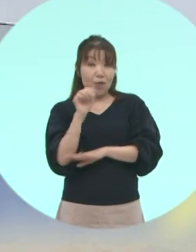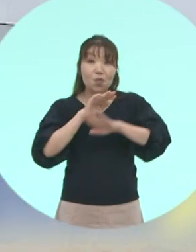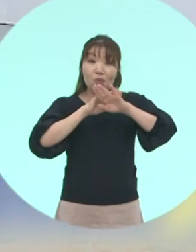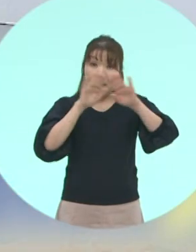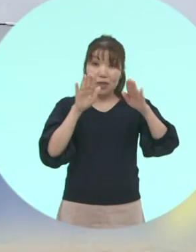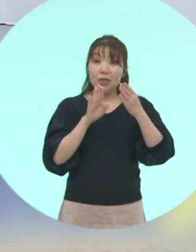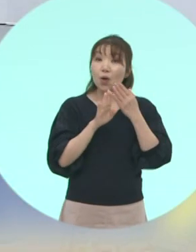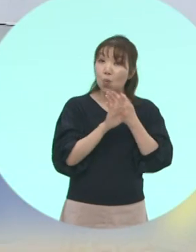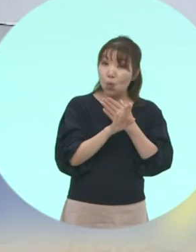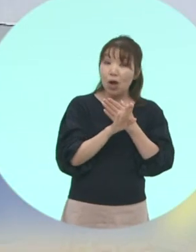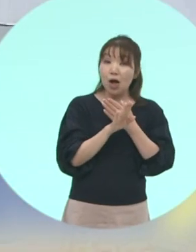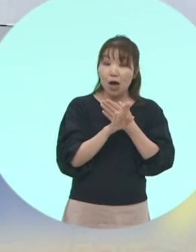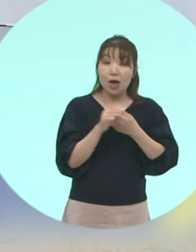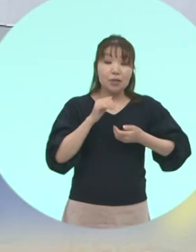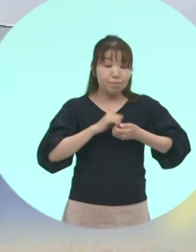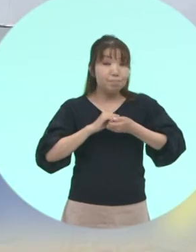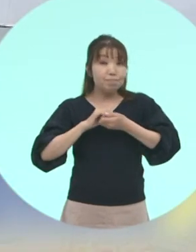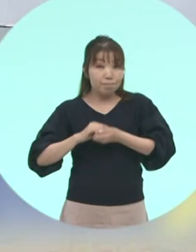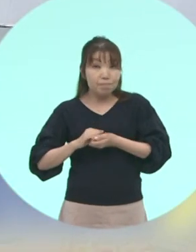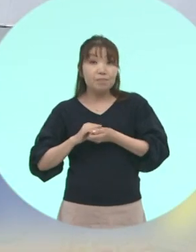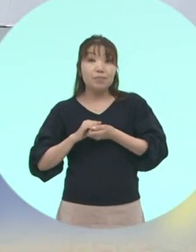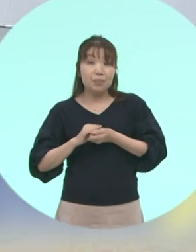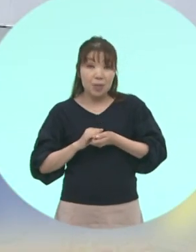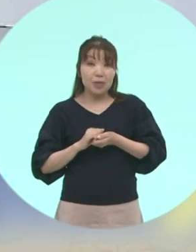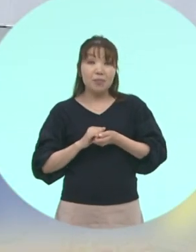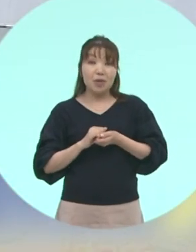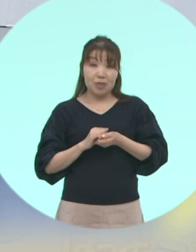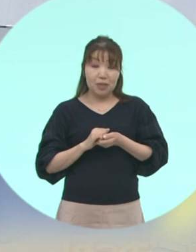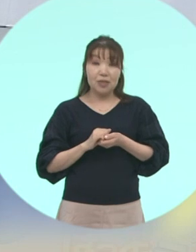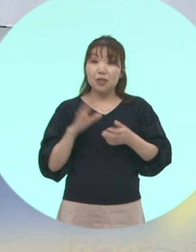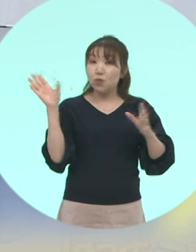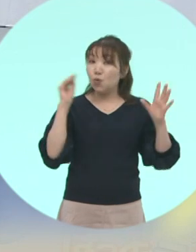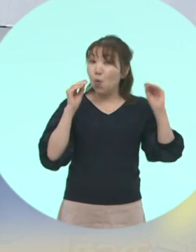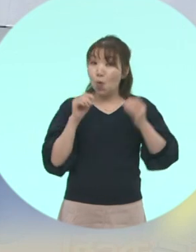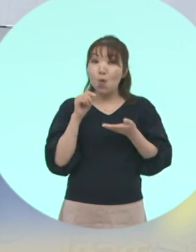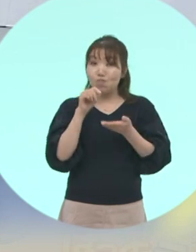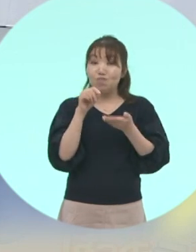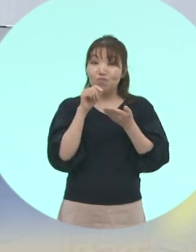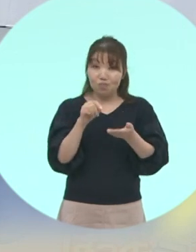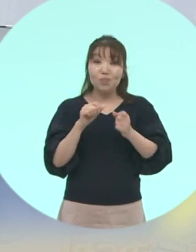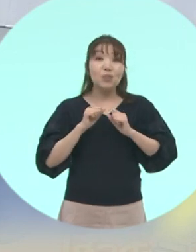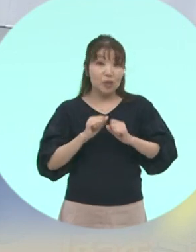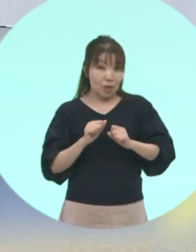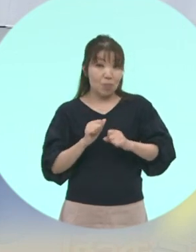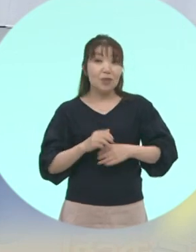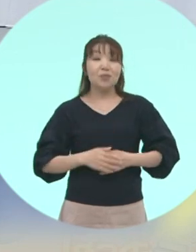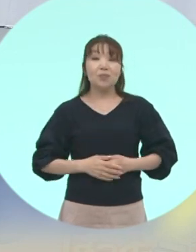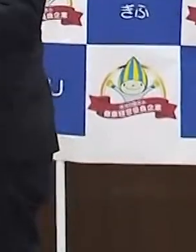か、定期的に健康づくりの情報を提供しています。